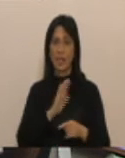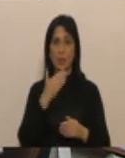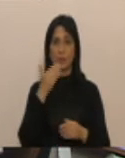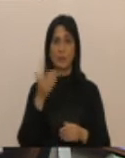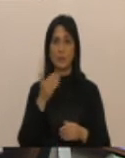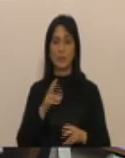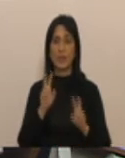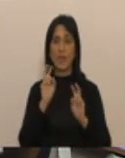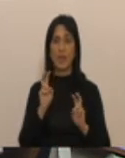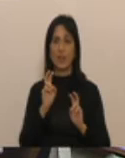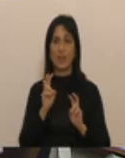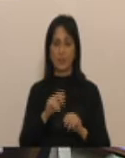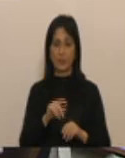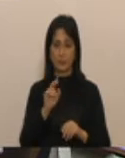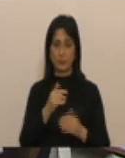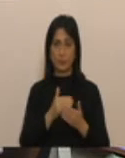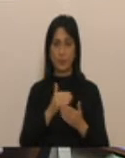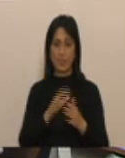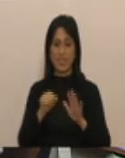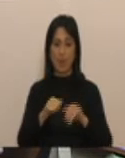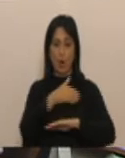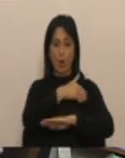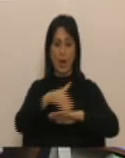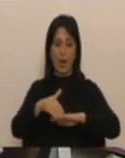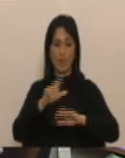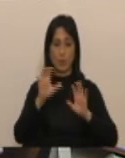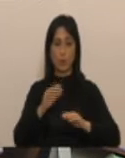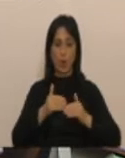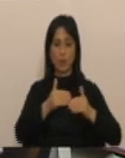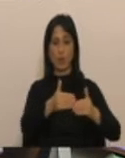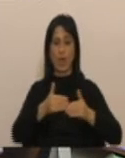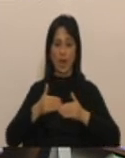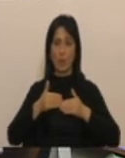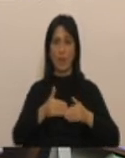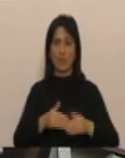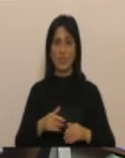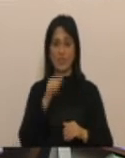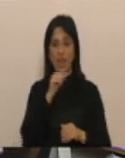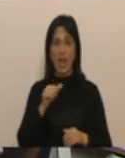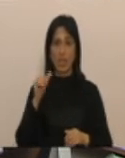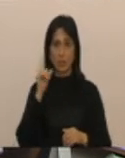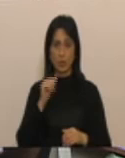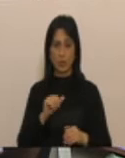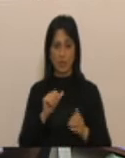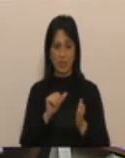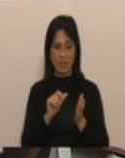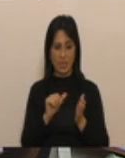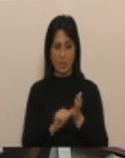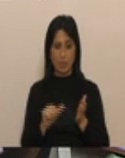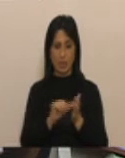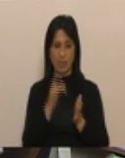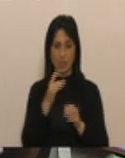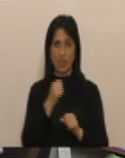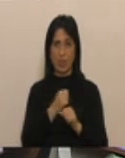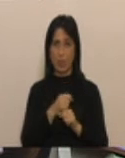მოხსენებაში ეგრეთ წოდებულ ბორდერიზაციაზე, საოკუპაციო ხაზის უკანონო გადმოწევაზე, რომელიც გასულ წელს 66-ჯერ